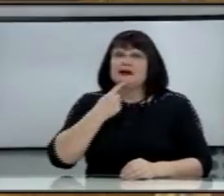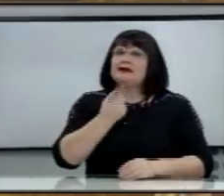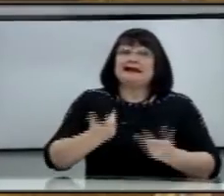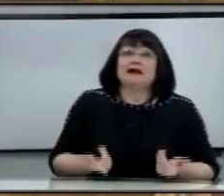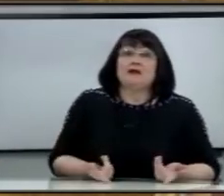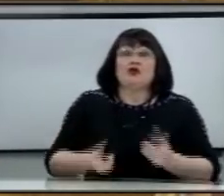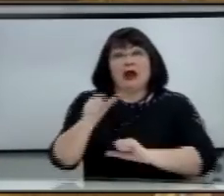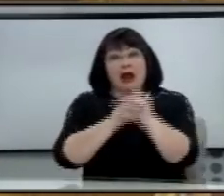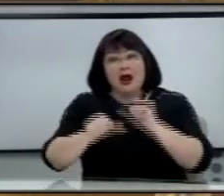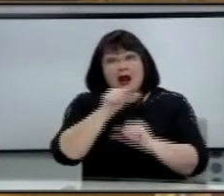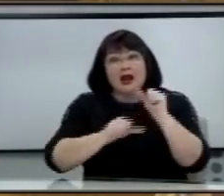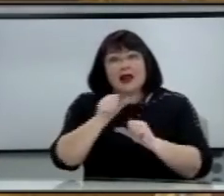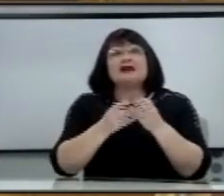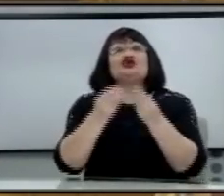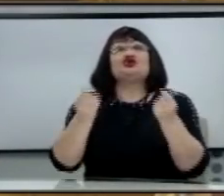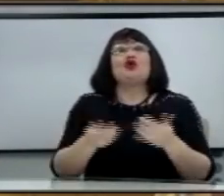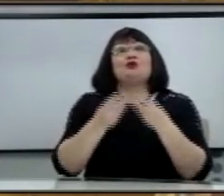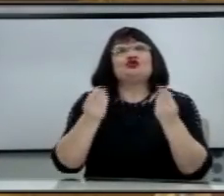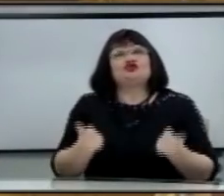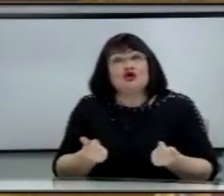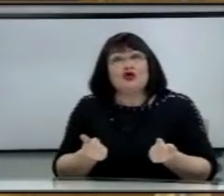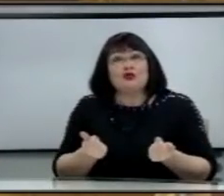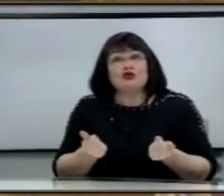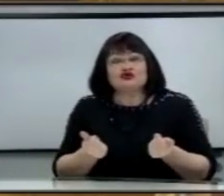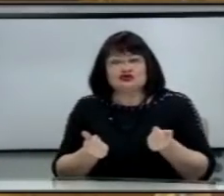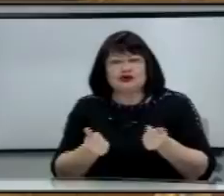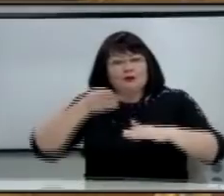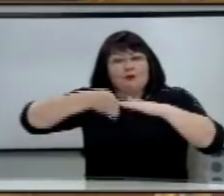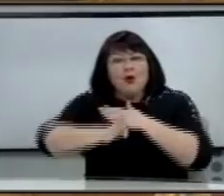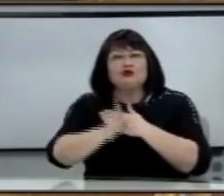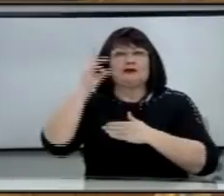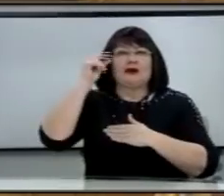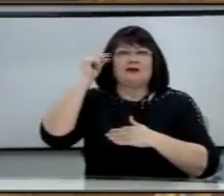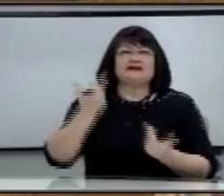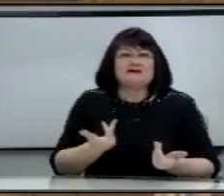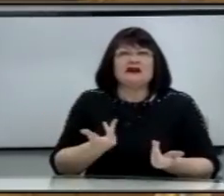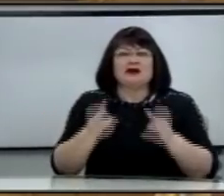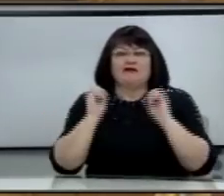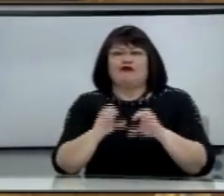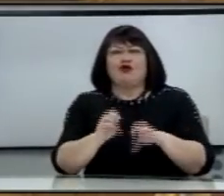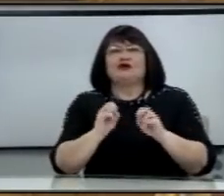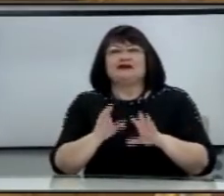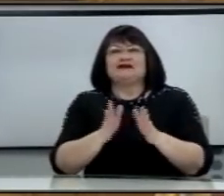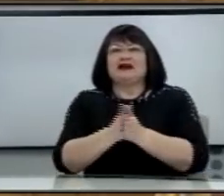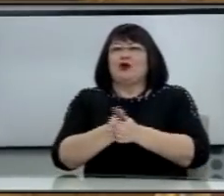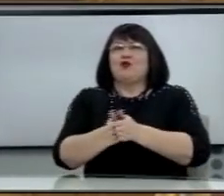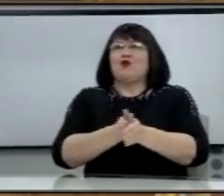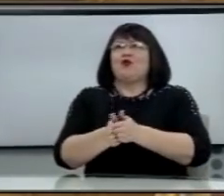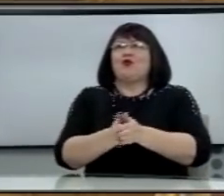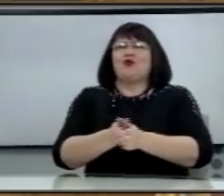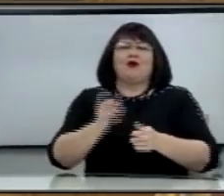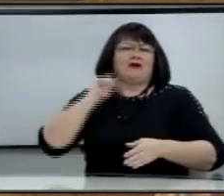τις αλλαγές στον τρόπο πρόσβασης που φέρνετε, για τις οποίες τα μεγάλα φροντιστήρια ανοίγουν